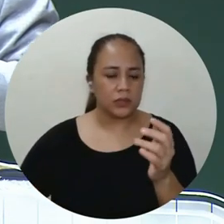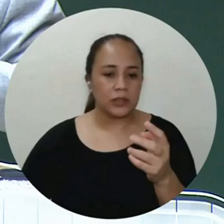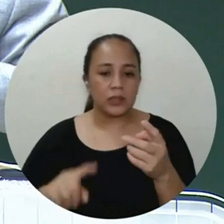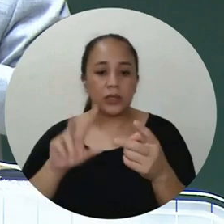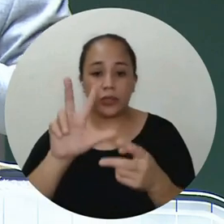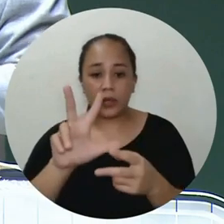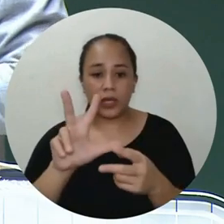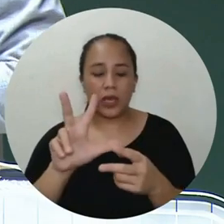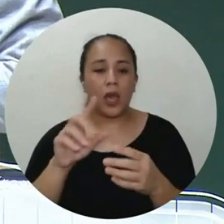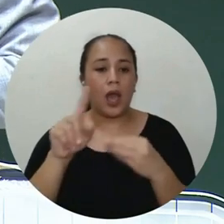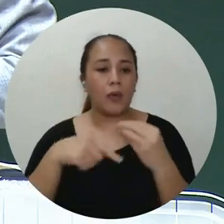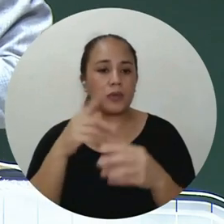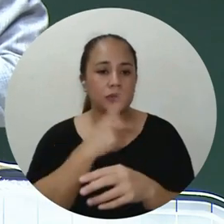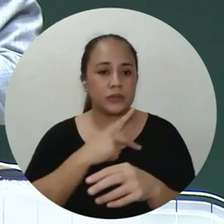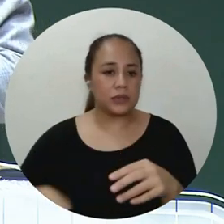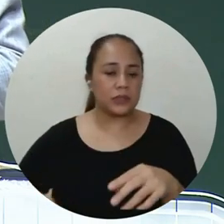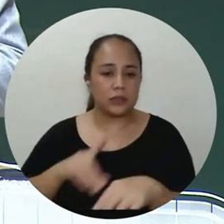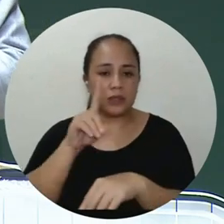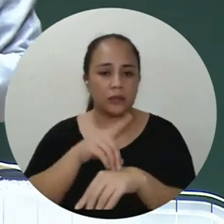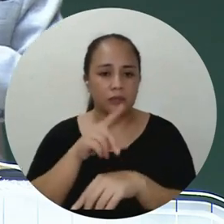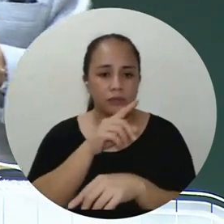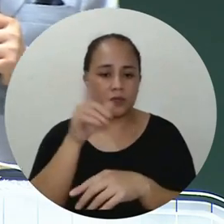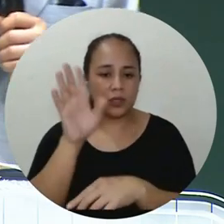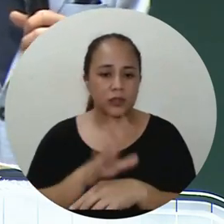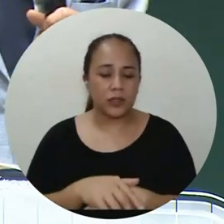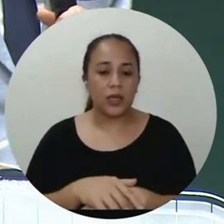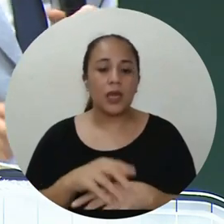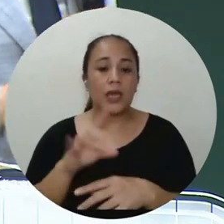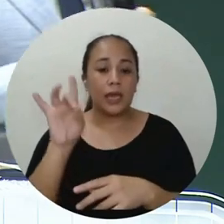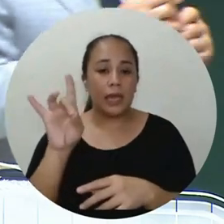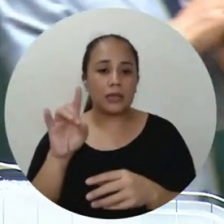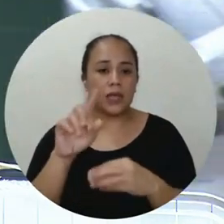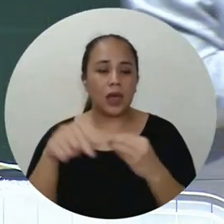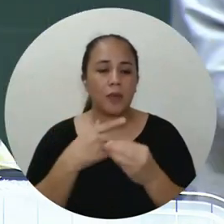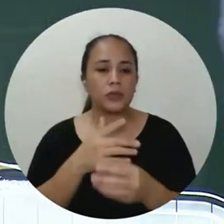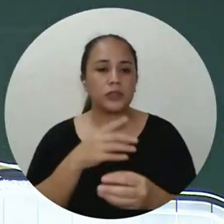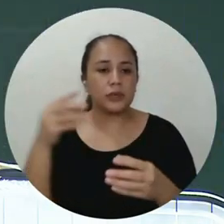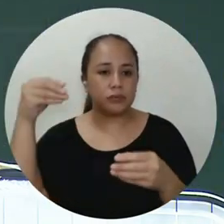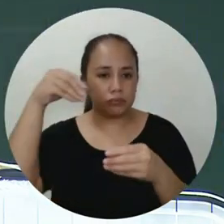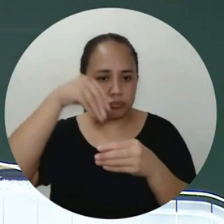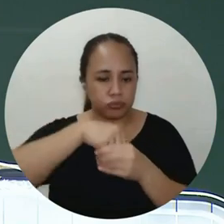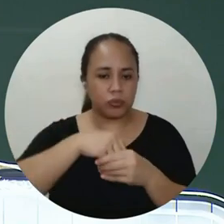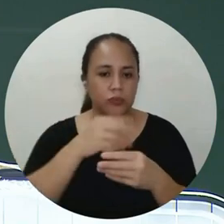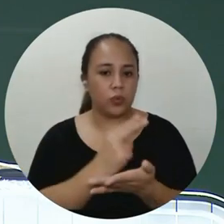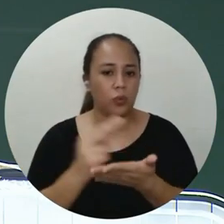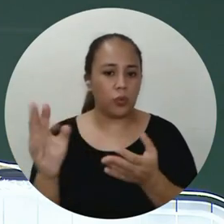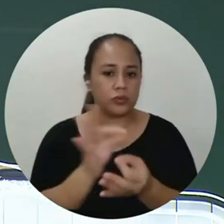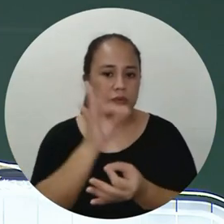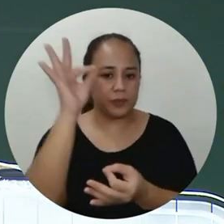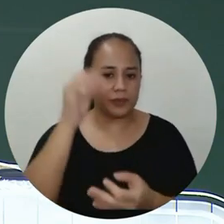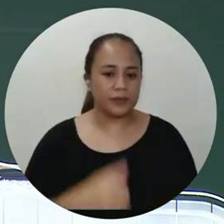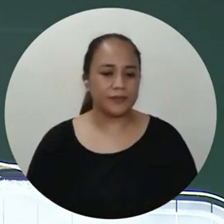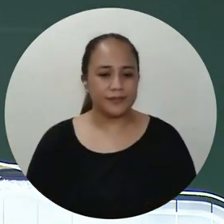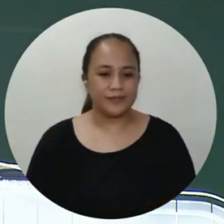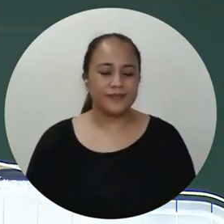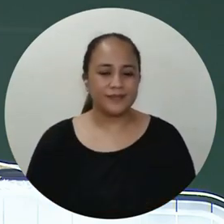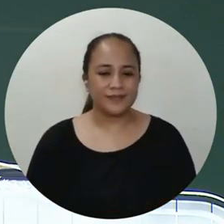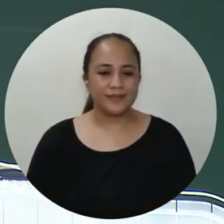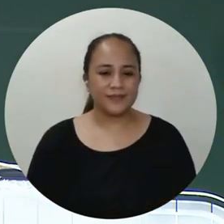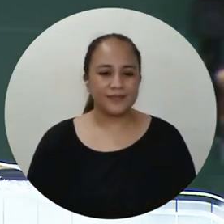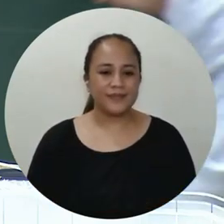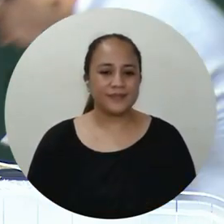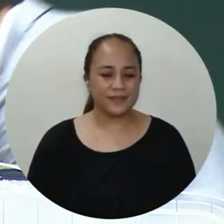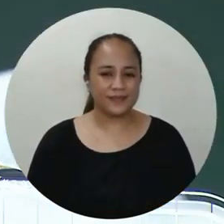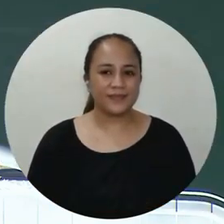the kingdom of God. 8절이 성령 충만해요. And verse 8 talks about the filling of the Holy 그럼 Spirit. 그럼 여러분이요 그리스도 하나님 나라 성령 충만 가지면